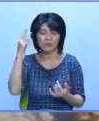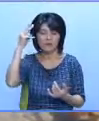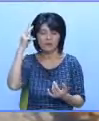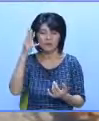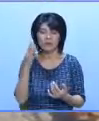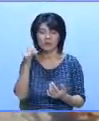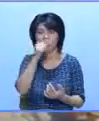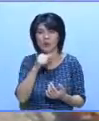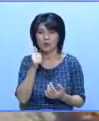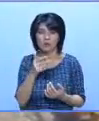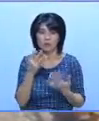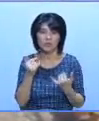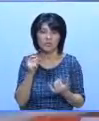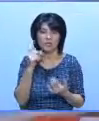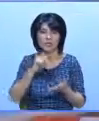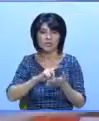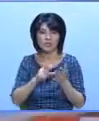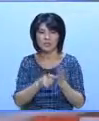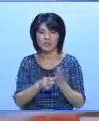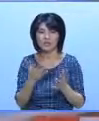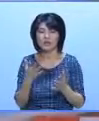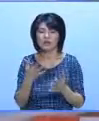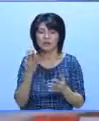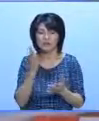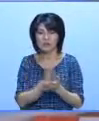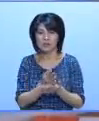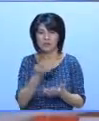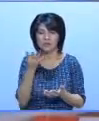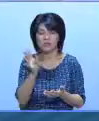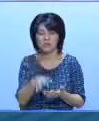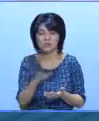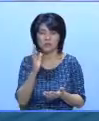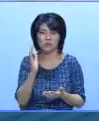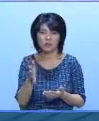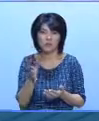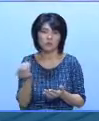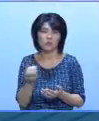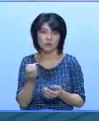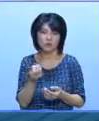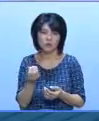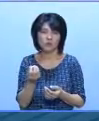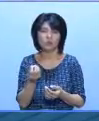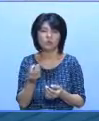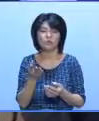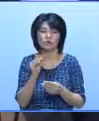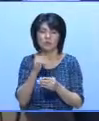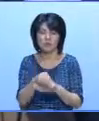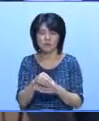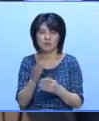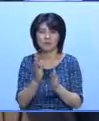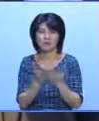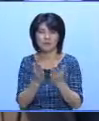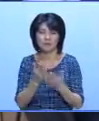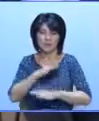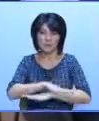Қазіргі таңда 11-ші сынып оқулықтары 4 баспада жарыққа шығады. Атап айтсақ, Атамұра, Мектеп, Арман ПВ және Астана кітап. Әр баспаның өзіне